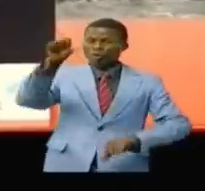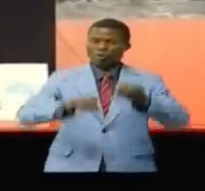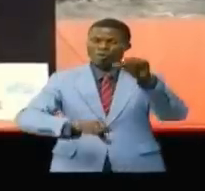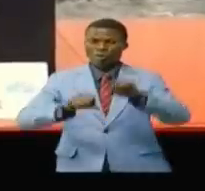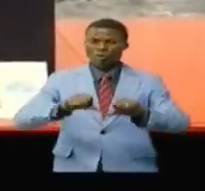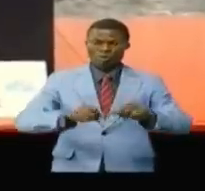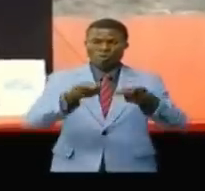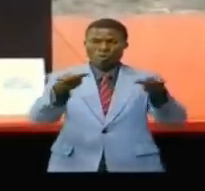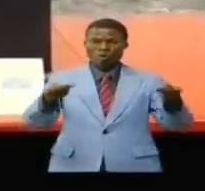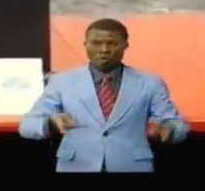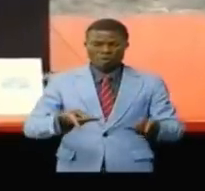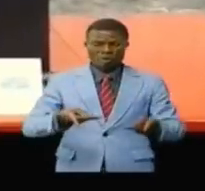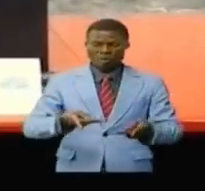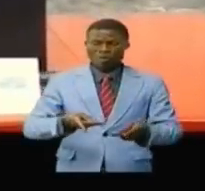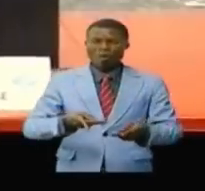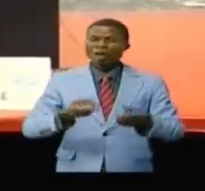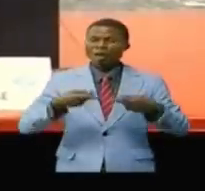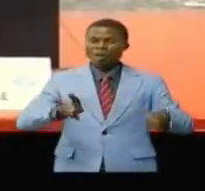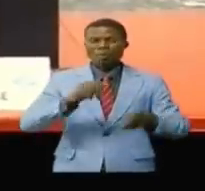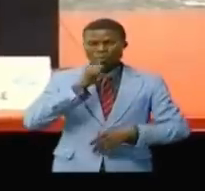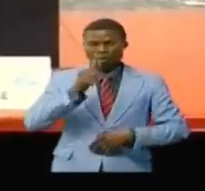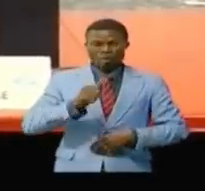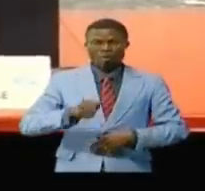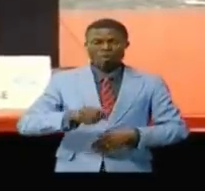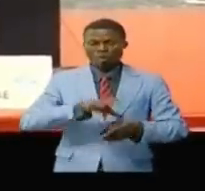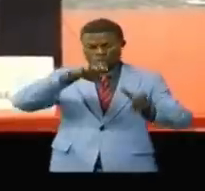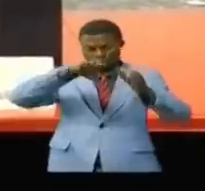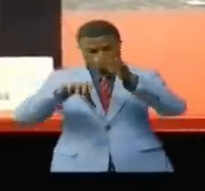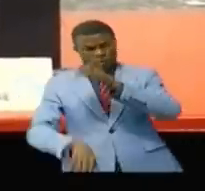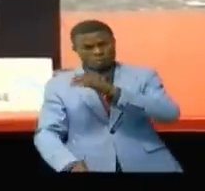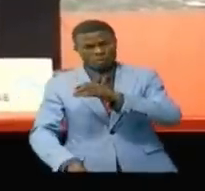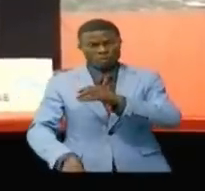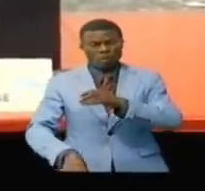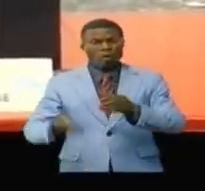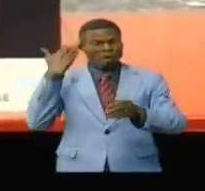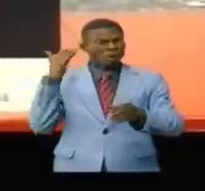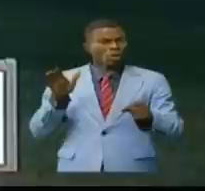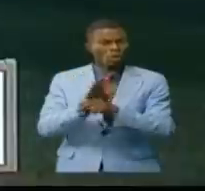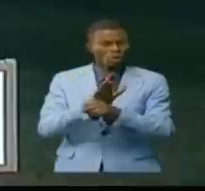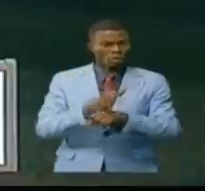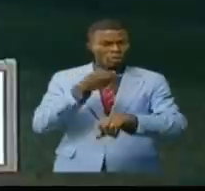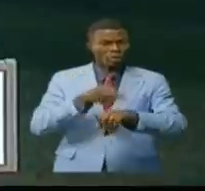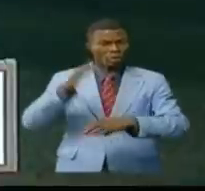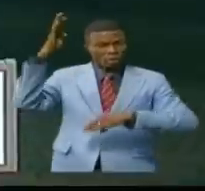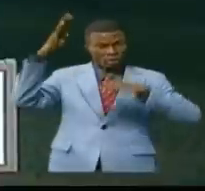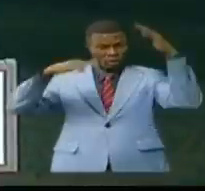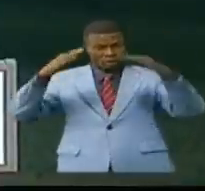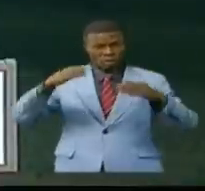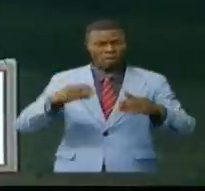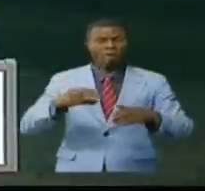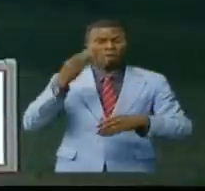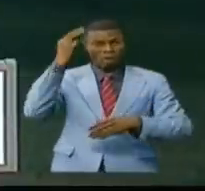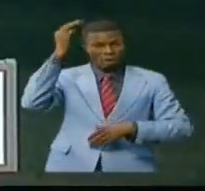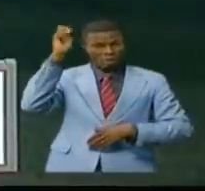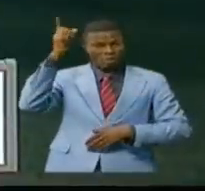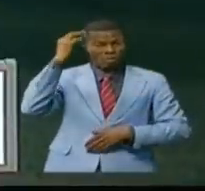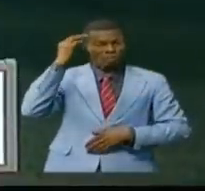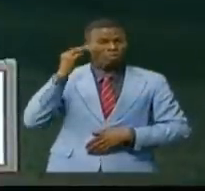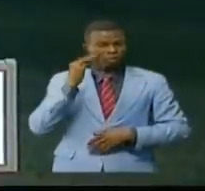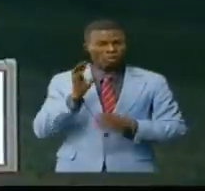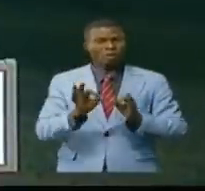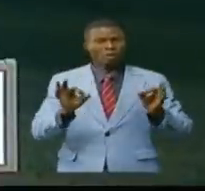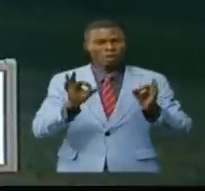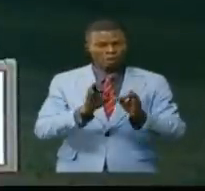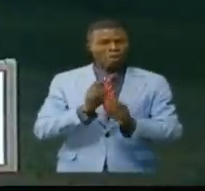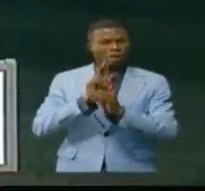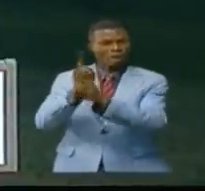des zones non édificables, érosives et inondables pendant la période de pluie. Il a estimé nécessaire de faire